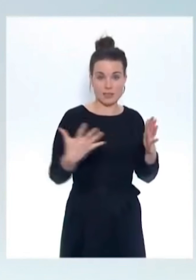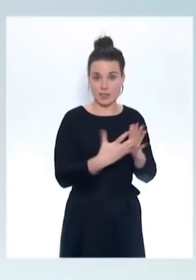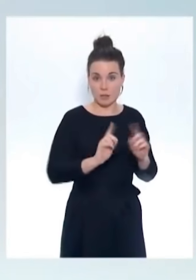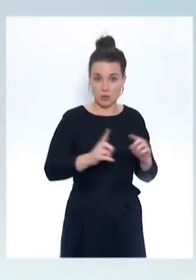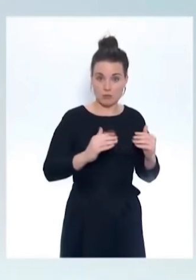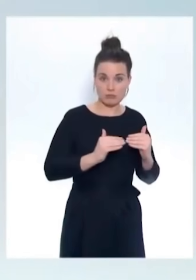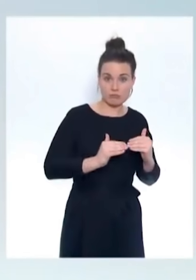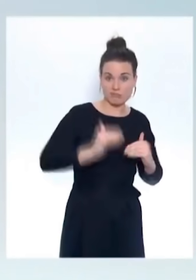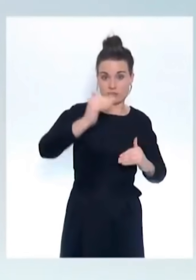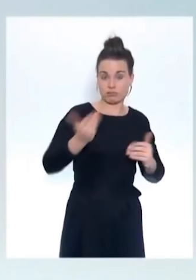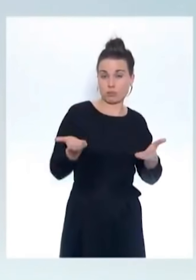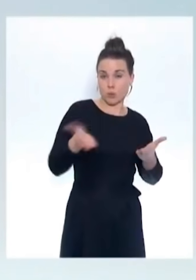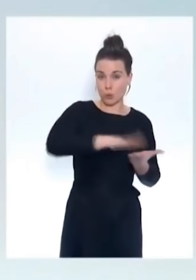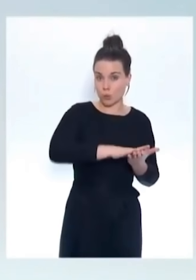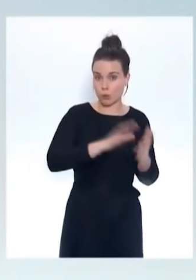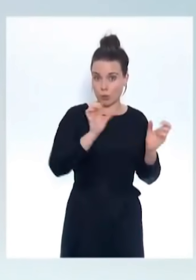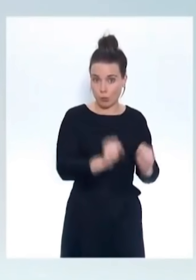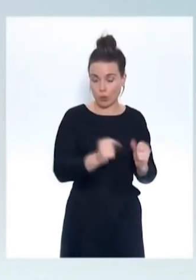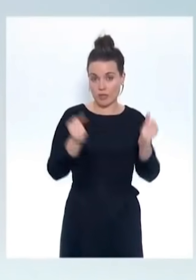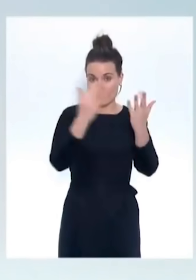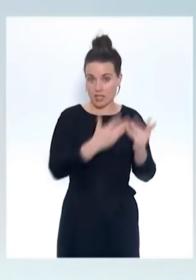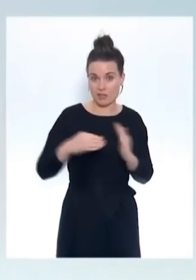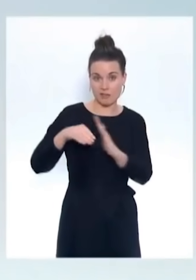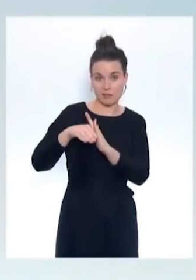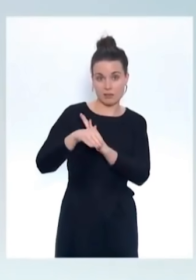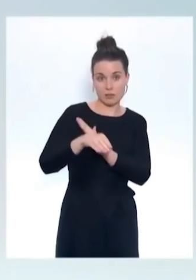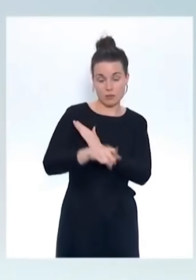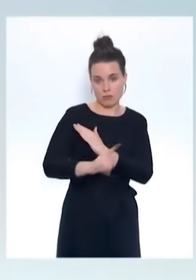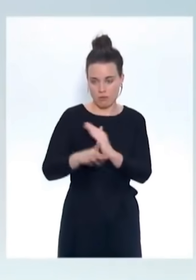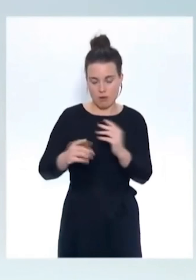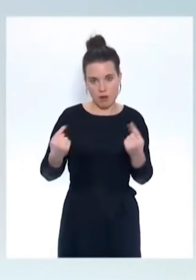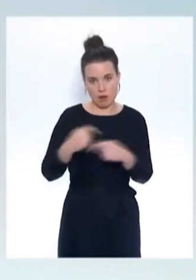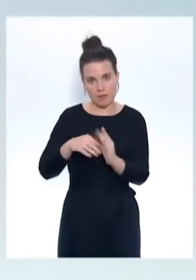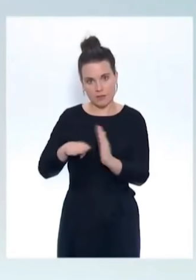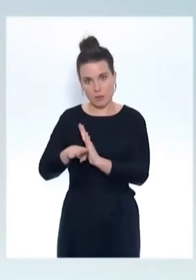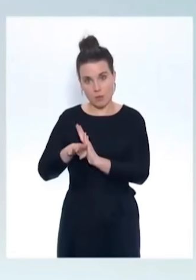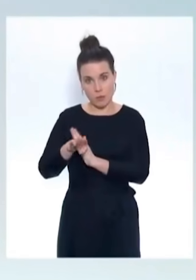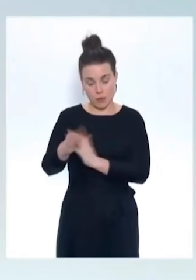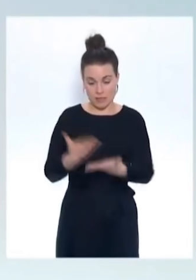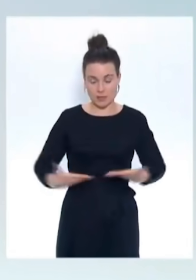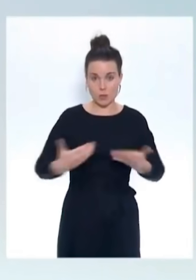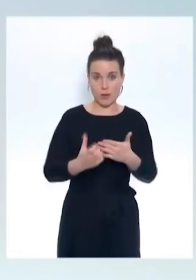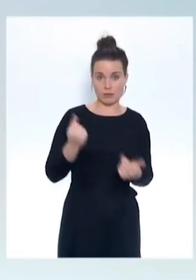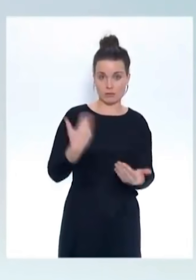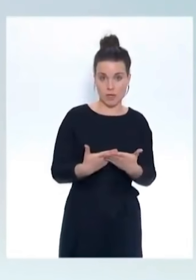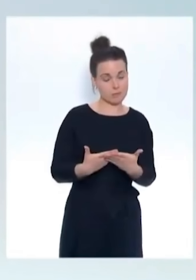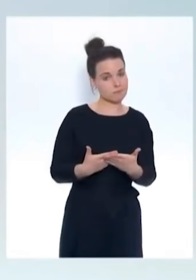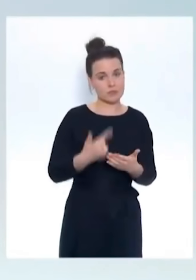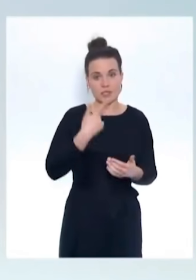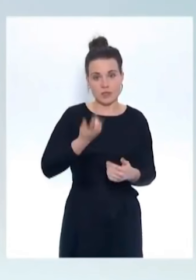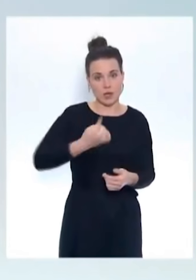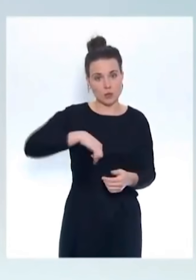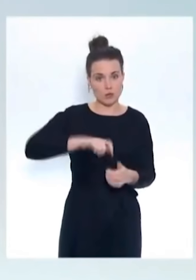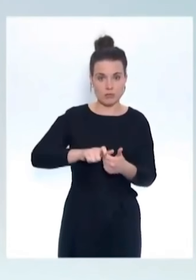ne baissent plus et se remettent même a légèrement augmenté il est de notre devoir d'en tirer les conséquences et